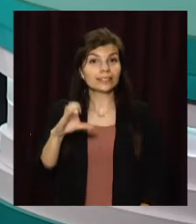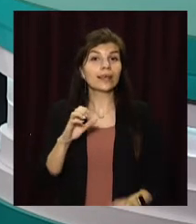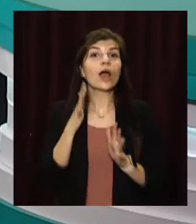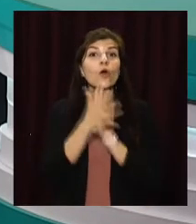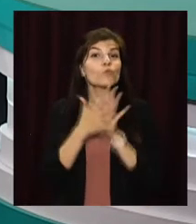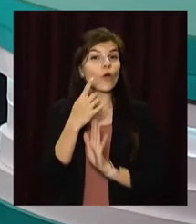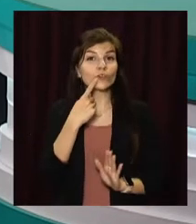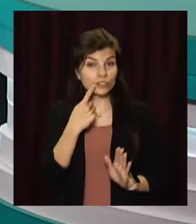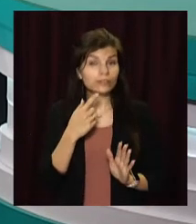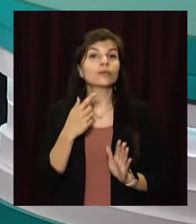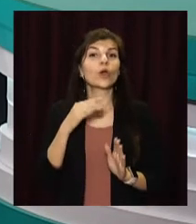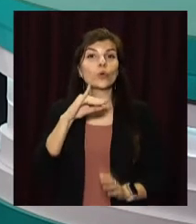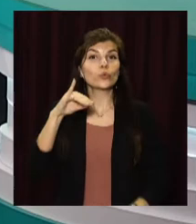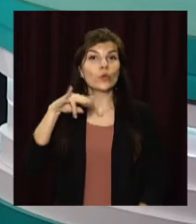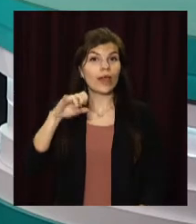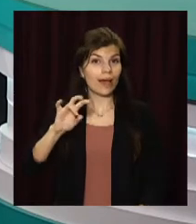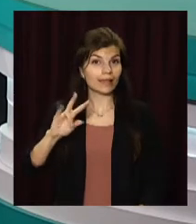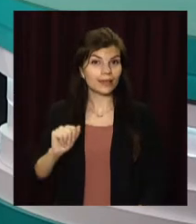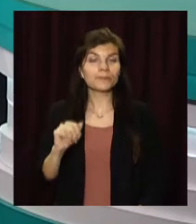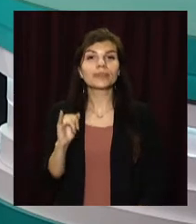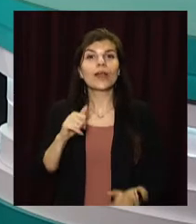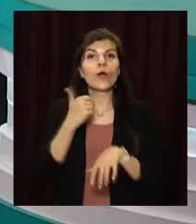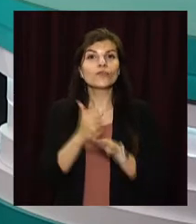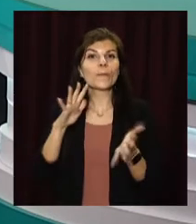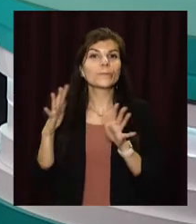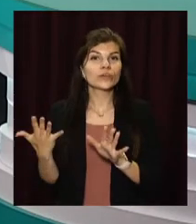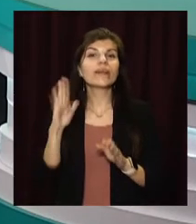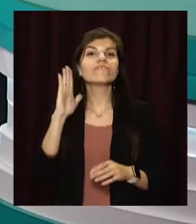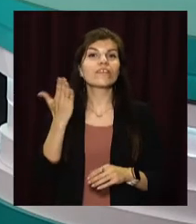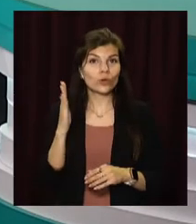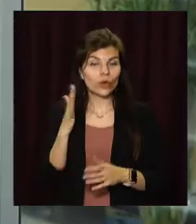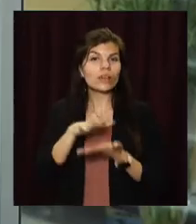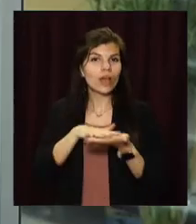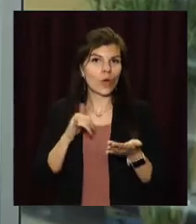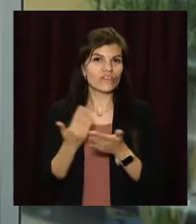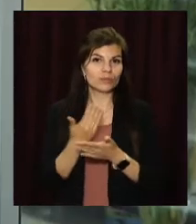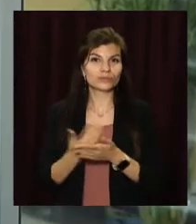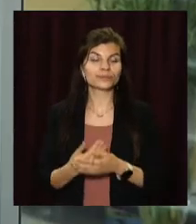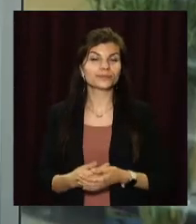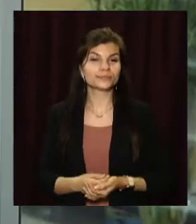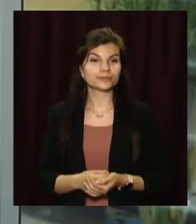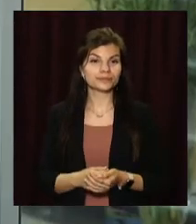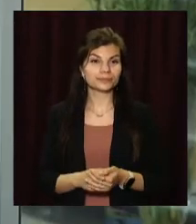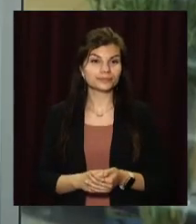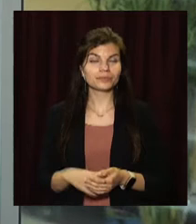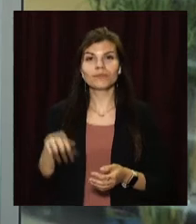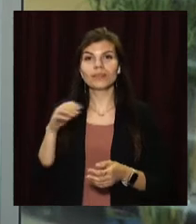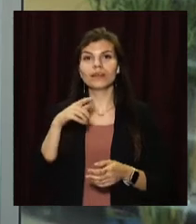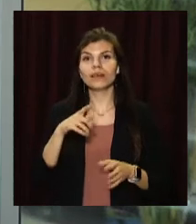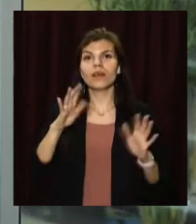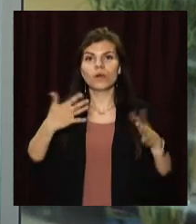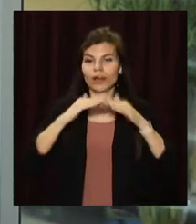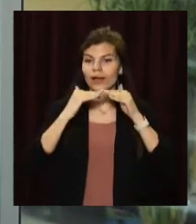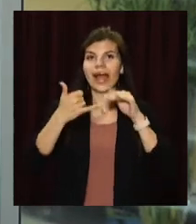розповідатиме Юліана Пуговкіна. І про головні події вівторка дивіться просто зараз. Провали в асфальті,